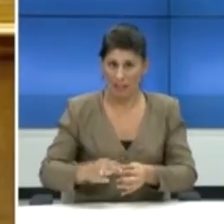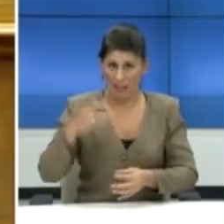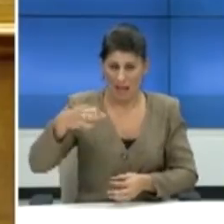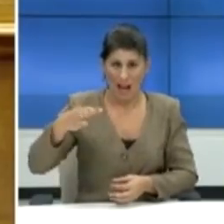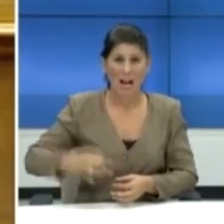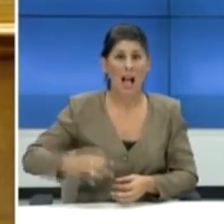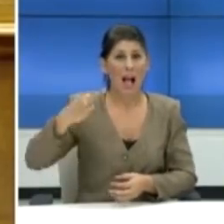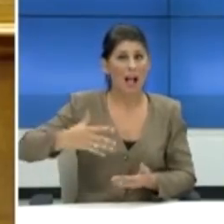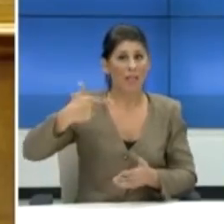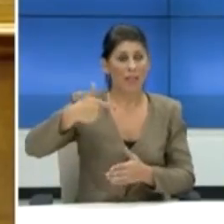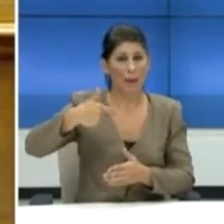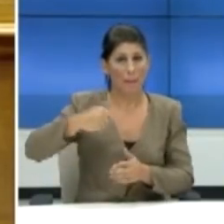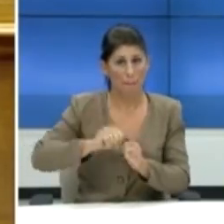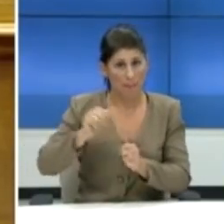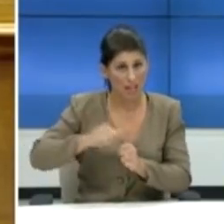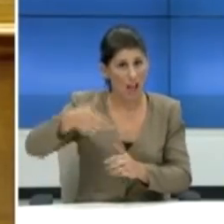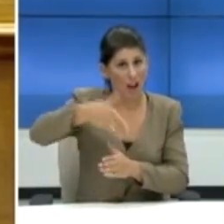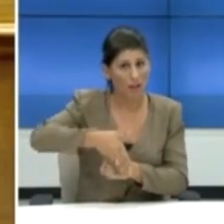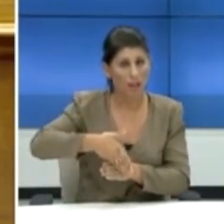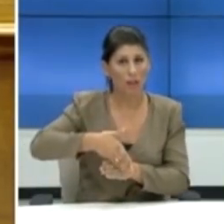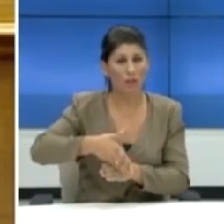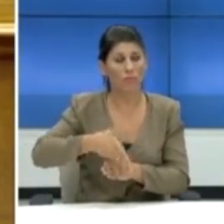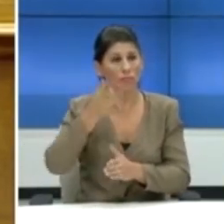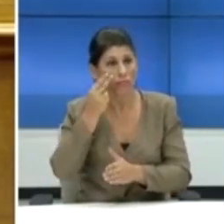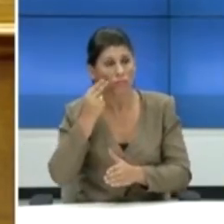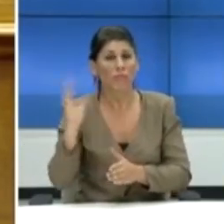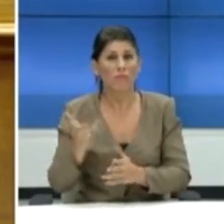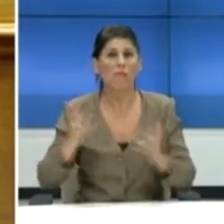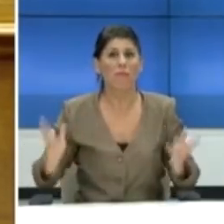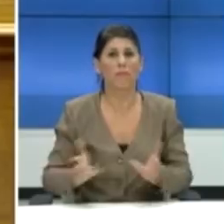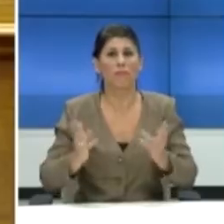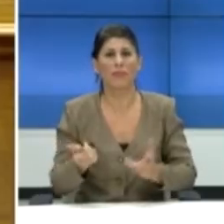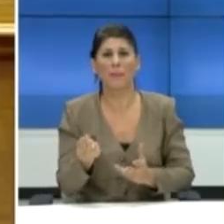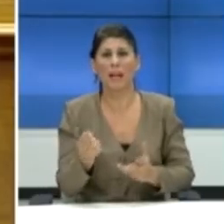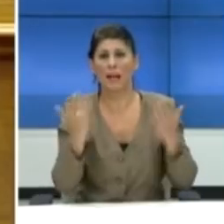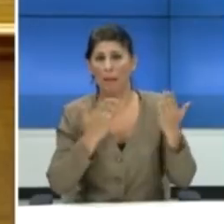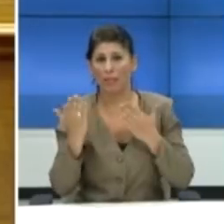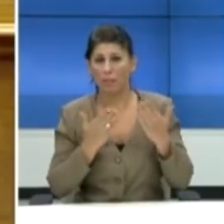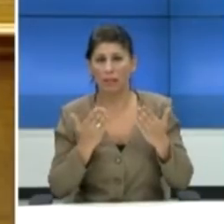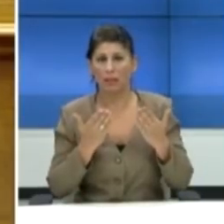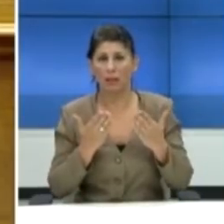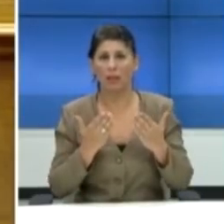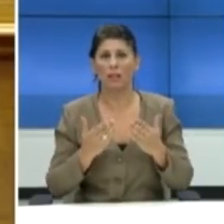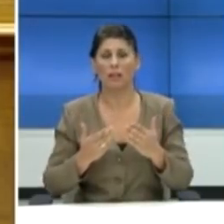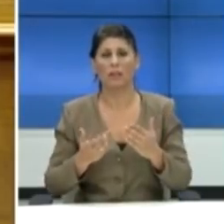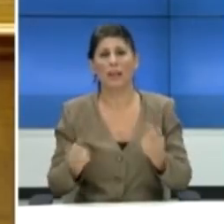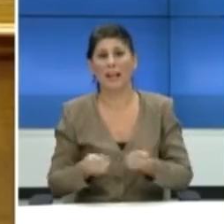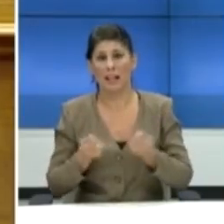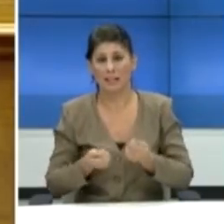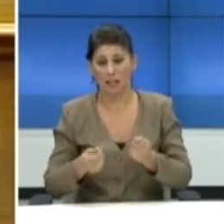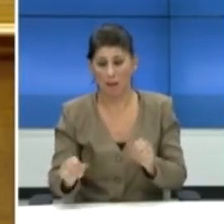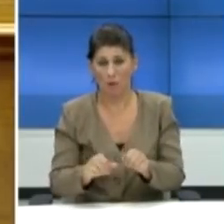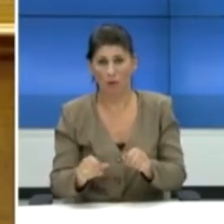μήνα ενίκεια για να παρακολουθήσουν αν όπως κάποια λίγα μαθήματα και εργαστήρια από